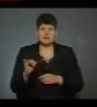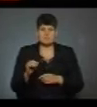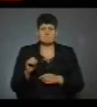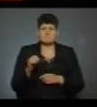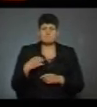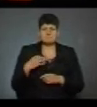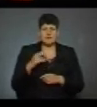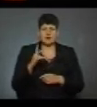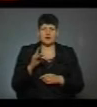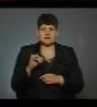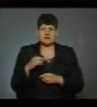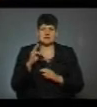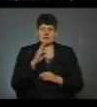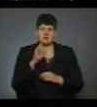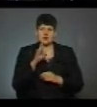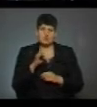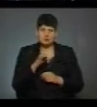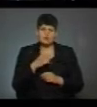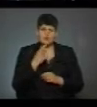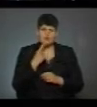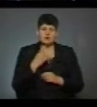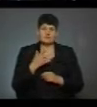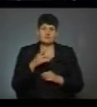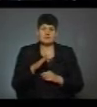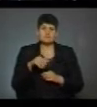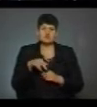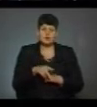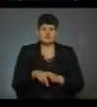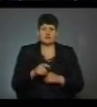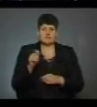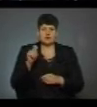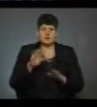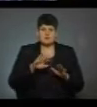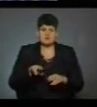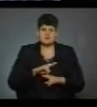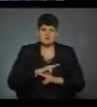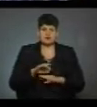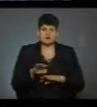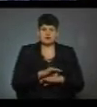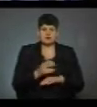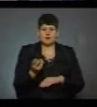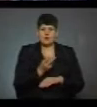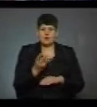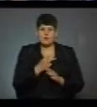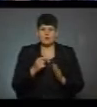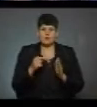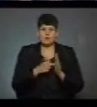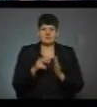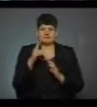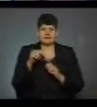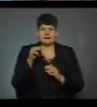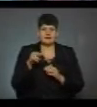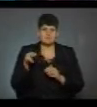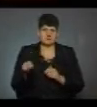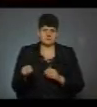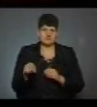Білокриниця Кременецького району. За словами Михайла Ухмана, В'ячеслав пішов на війну після смерті дружини. Каже, вони обоє потрапили в дорожню транспортну